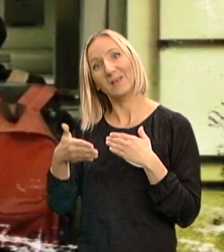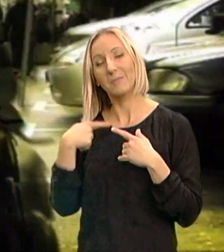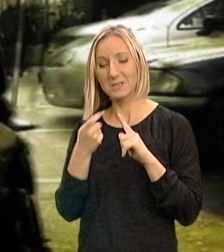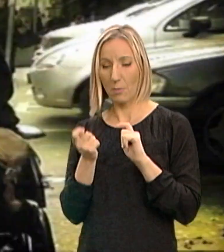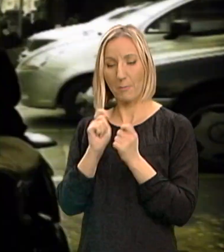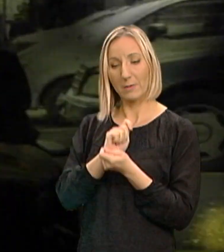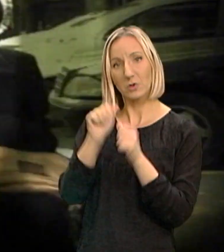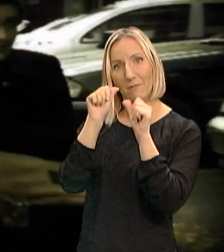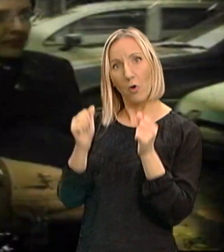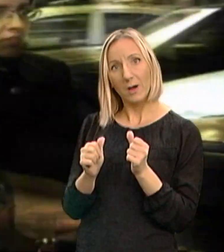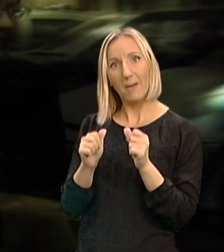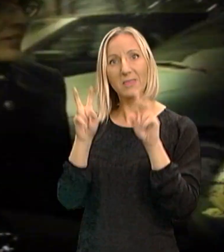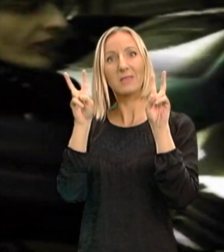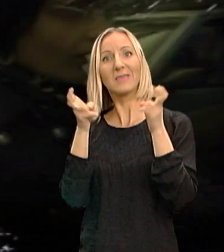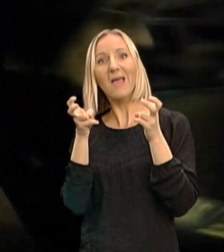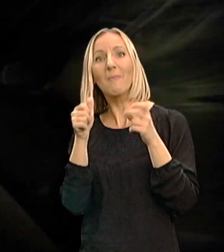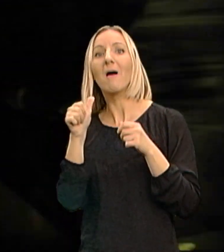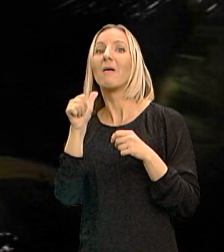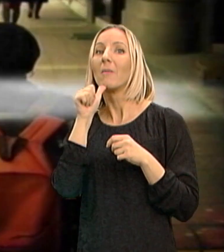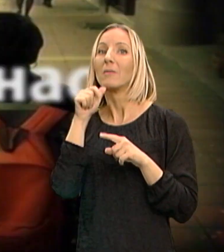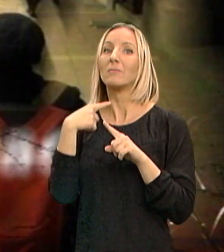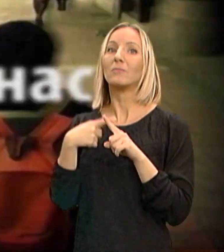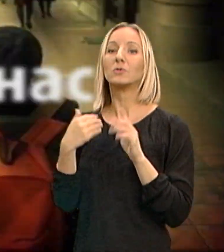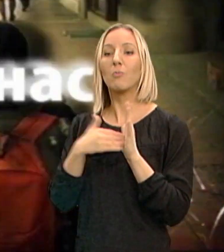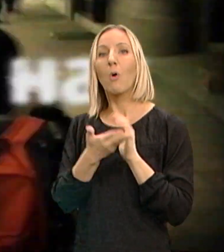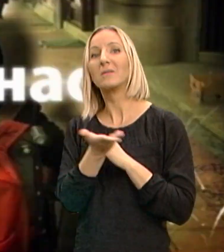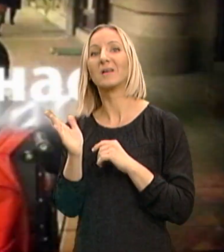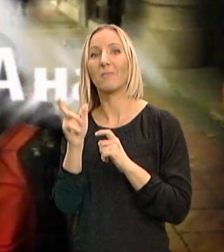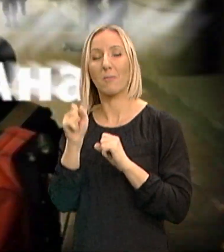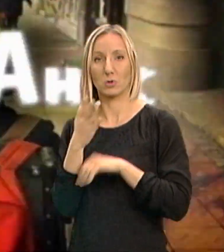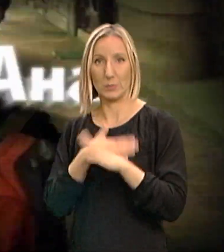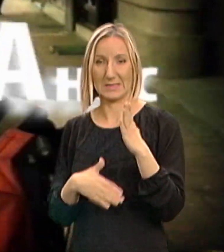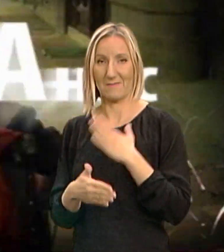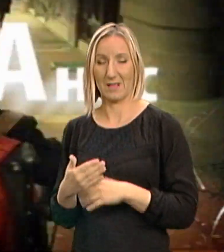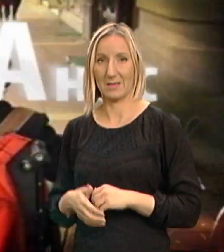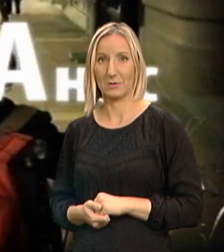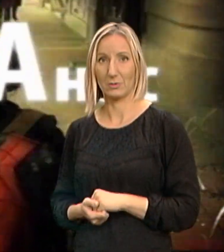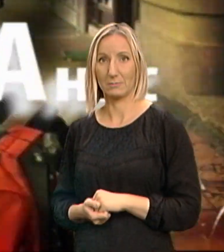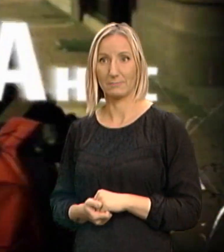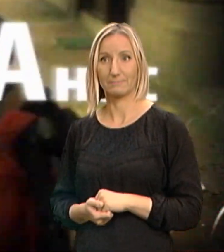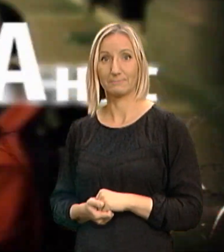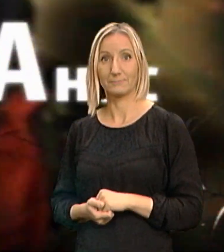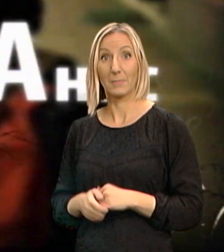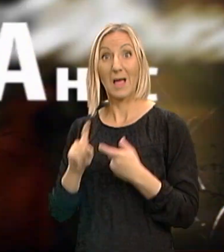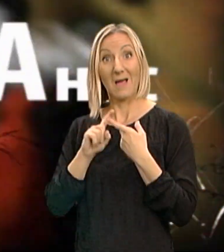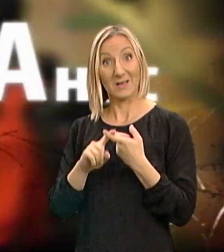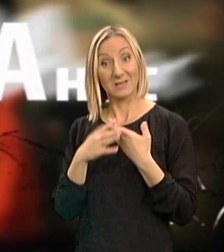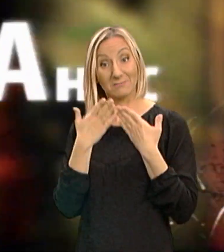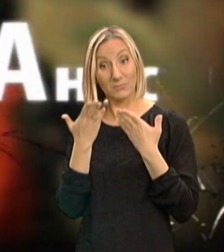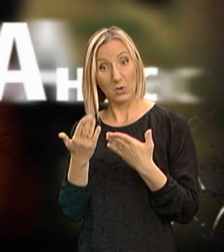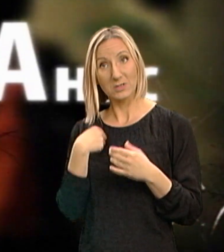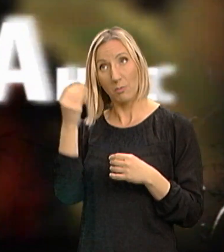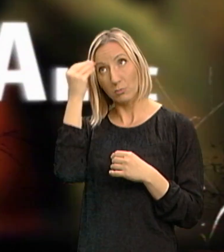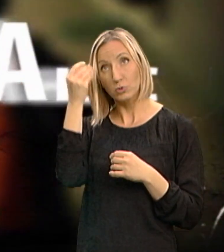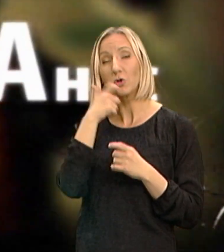smo format temama i potrebama osoba sa invaliditetom. O tome da smo učili od starijih